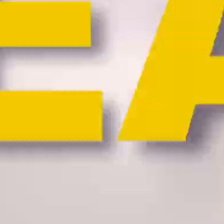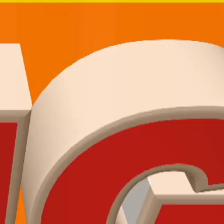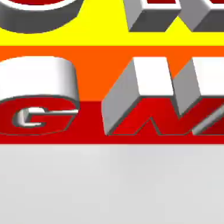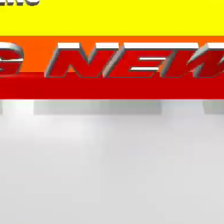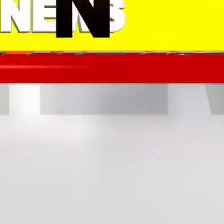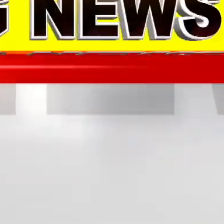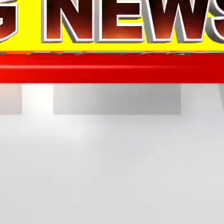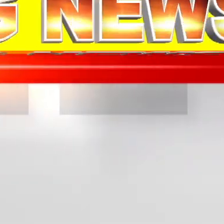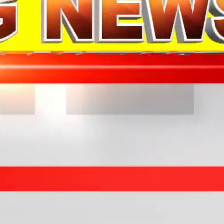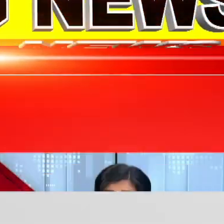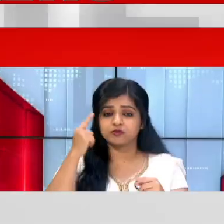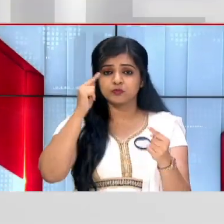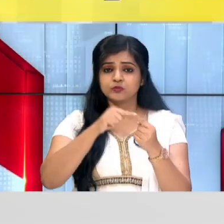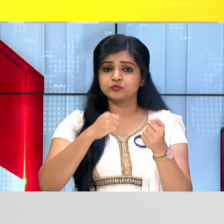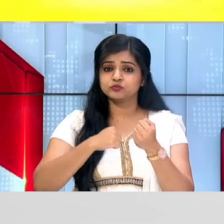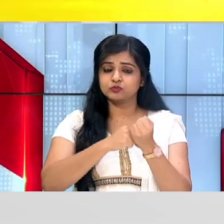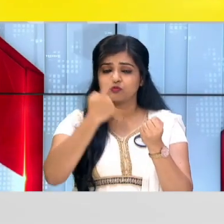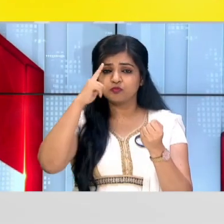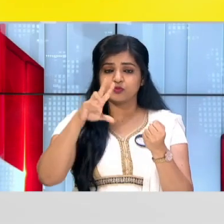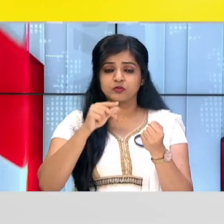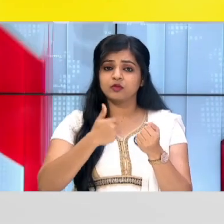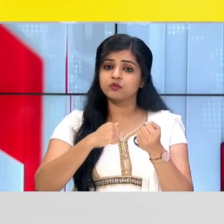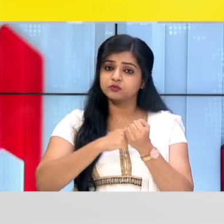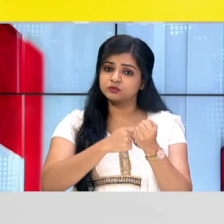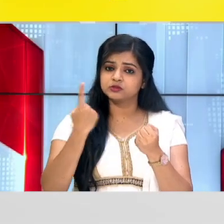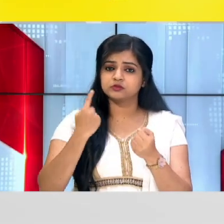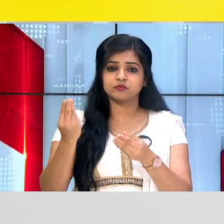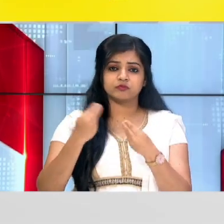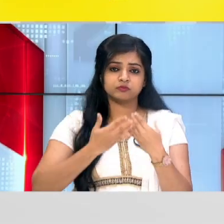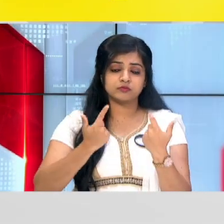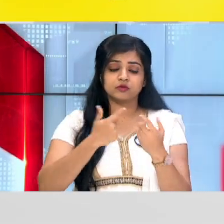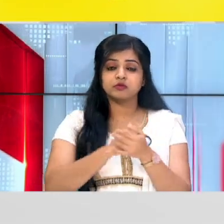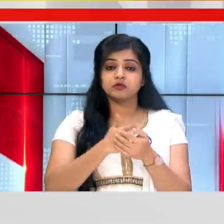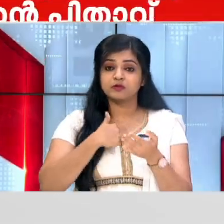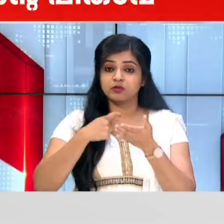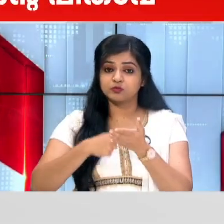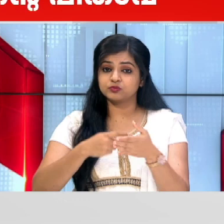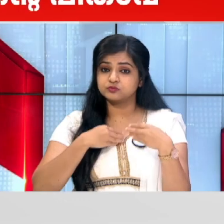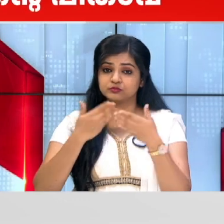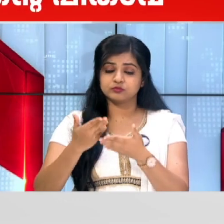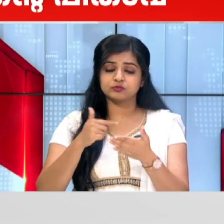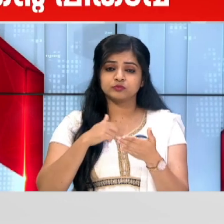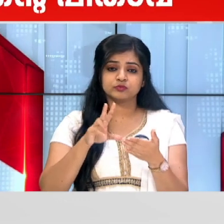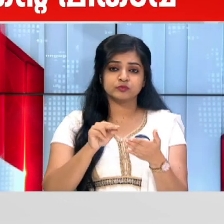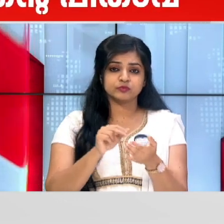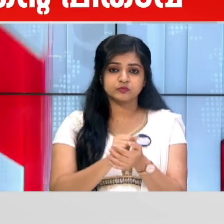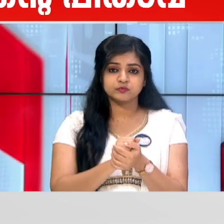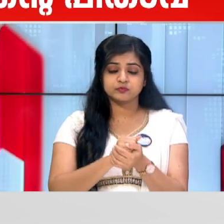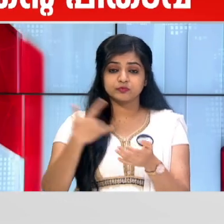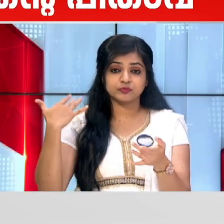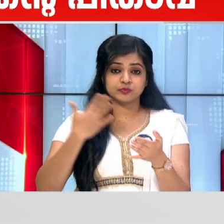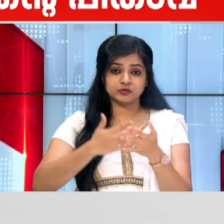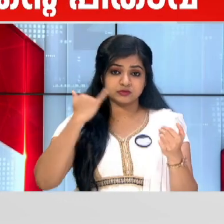ഞാൻ പിന്തുണയ്ക്ക് പോകില്ല. അവർ വേണമെങ്കിൽ പിന്തുണയ്ക്കട്ടെ, ഏത് രാഷ്ട്രീയക്കാരാണെങ്കിൽ. മീഡിയയിൽ ഞാൻ റിക്വസ്റ്റ് ചെയ്യില്ല. ഇതുവരേക്കുള്ള